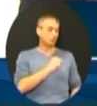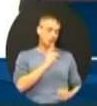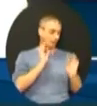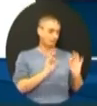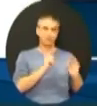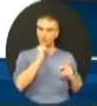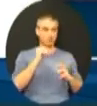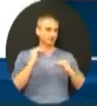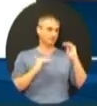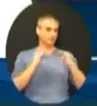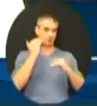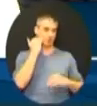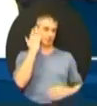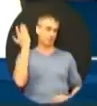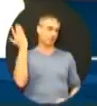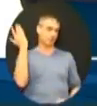לאמץ